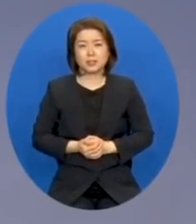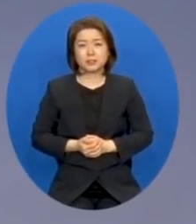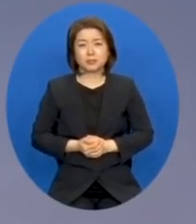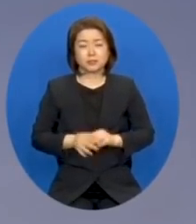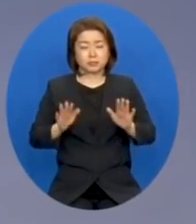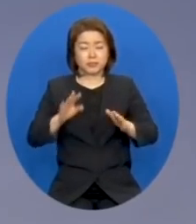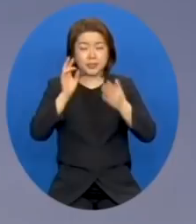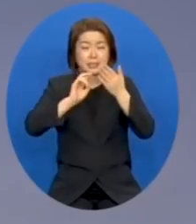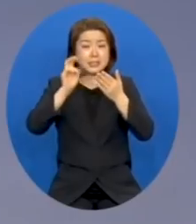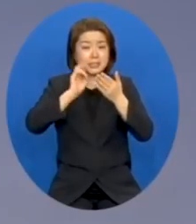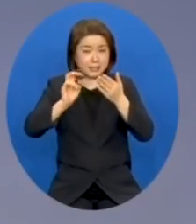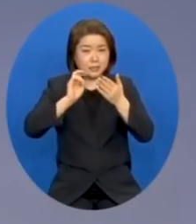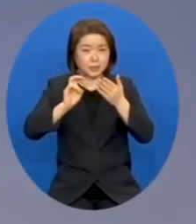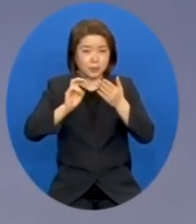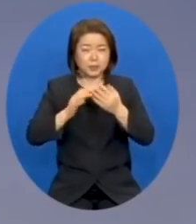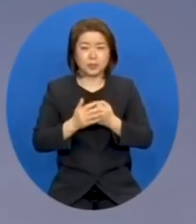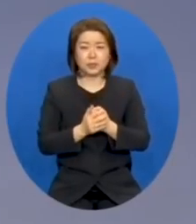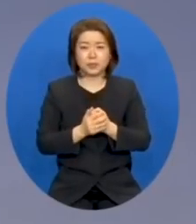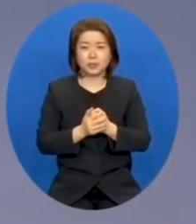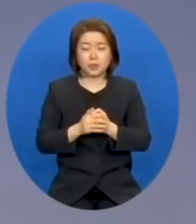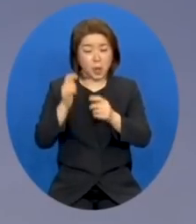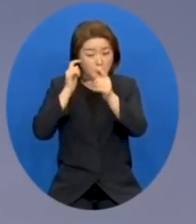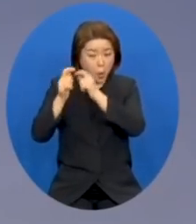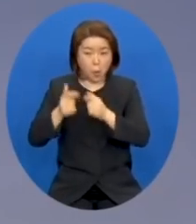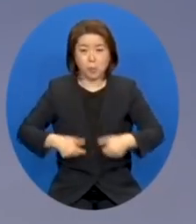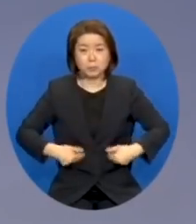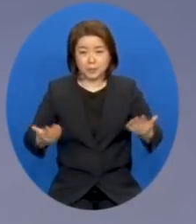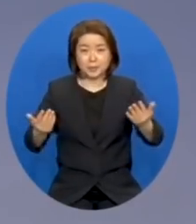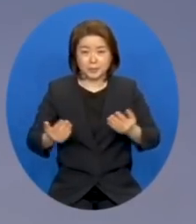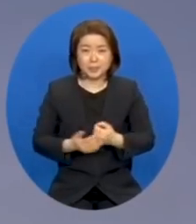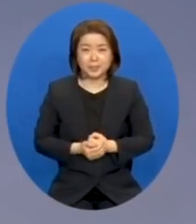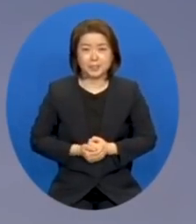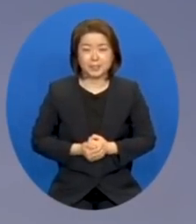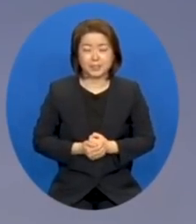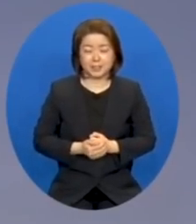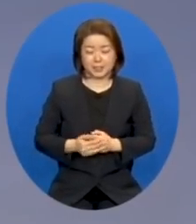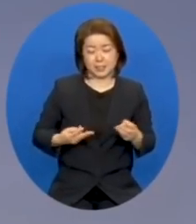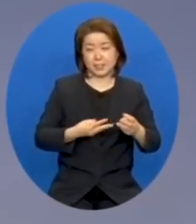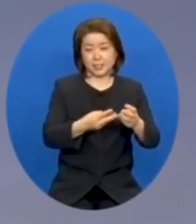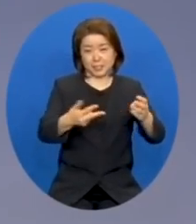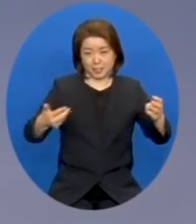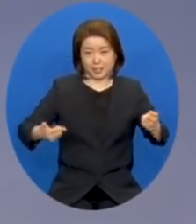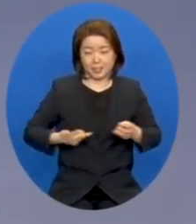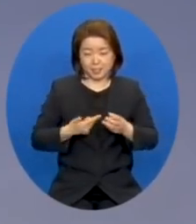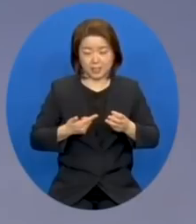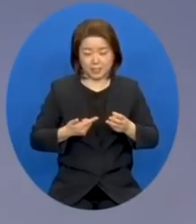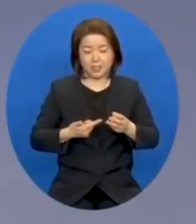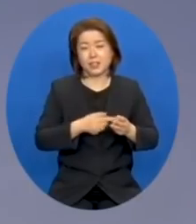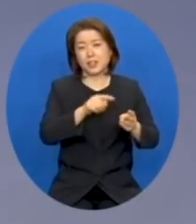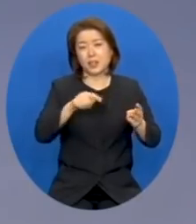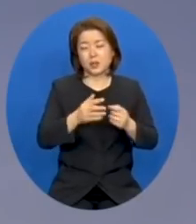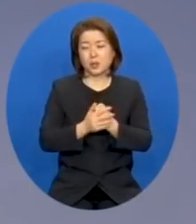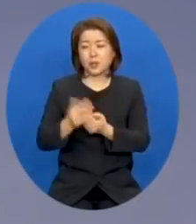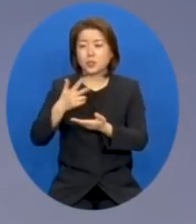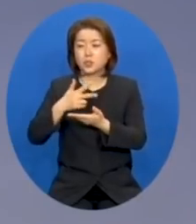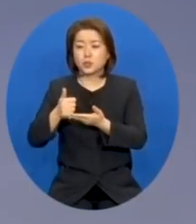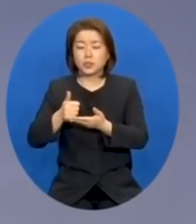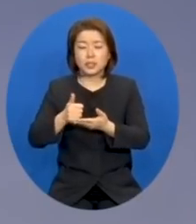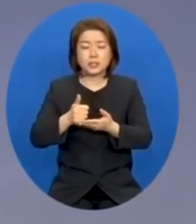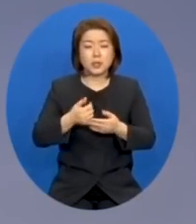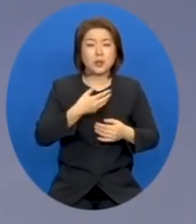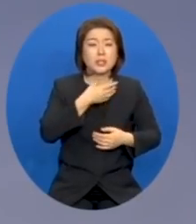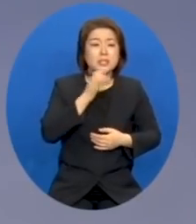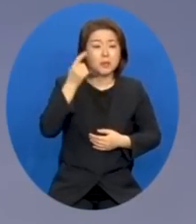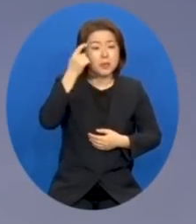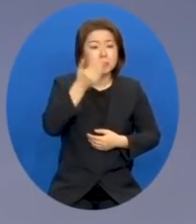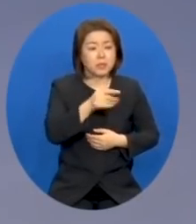자 찬송가는 못 고민할 필요도 없죠 갈릴리 오수가 에서 주님께서 시몬에게 물으셨는데 4